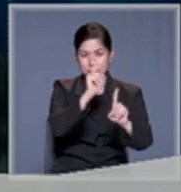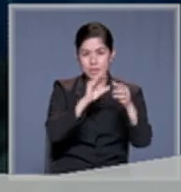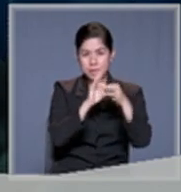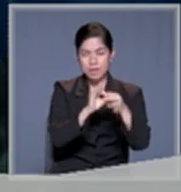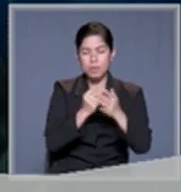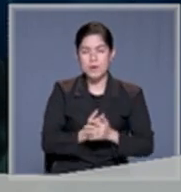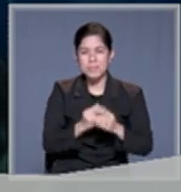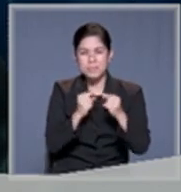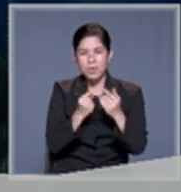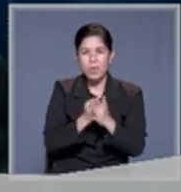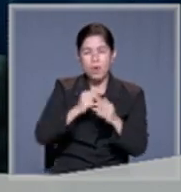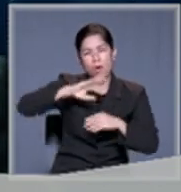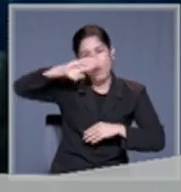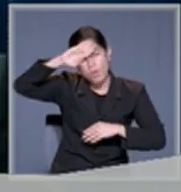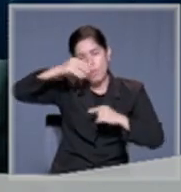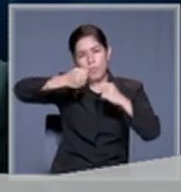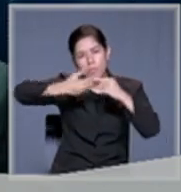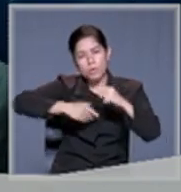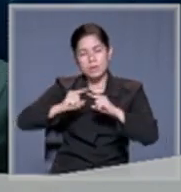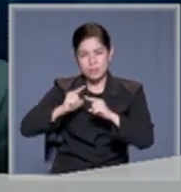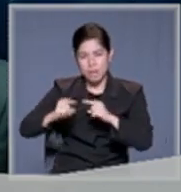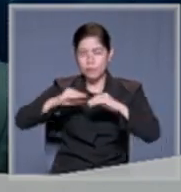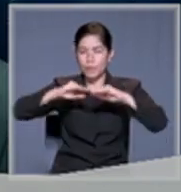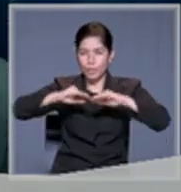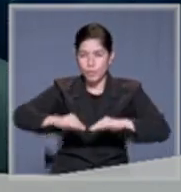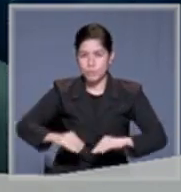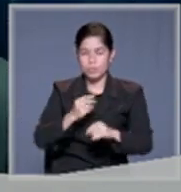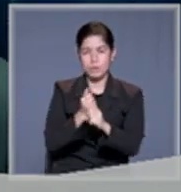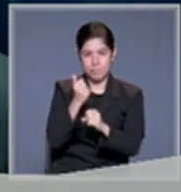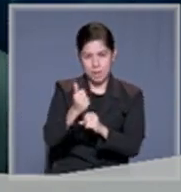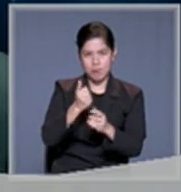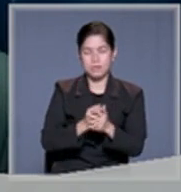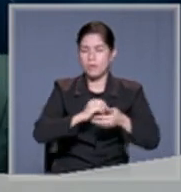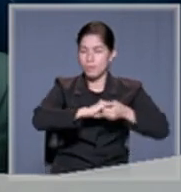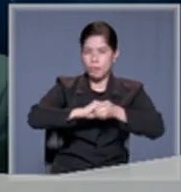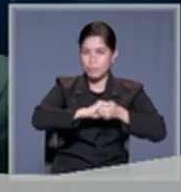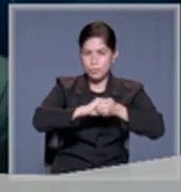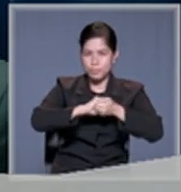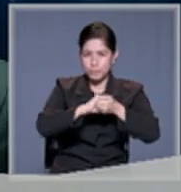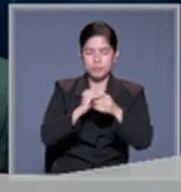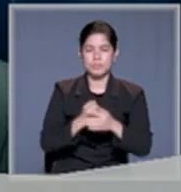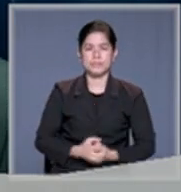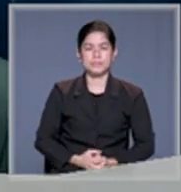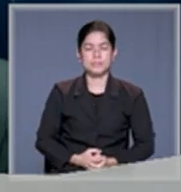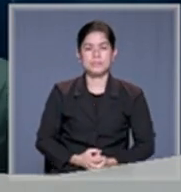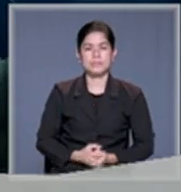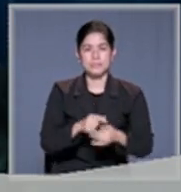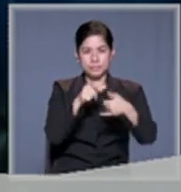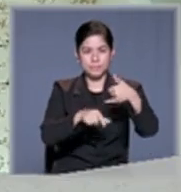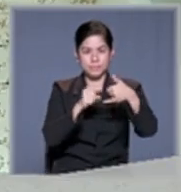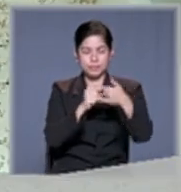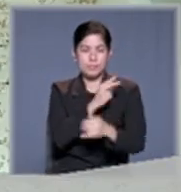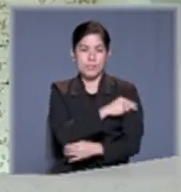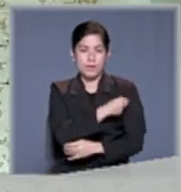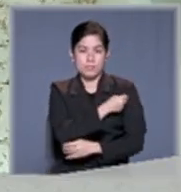สำคัญจากยุงลายที่ลดลงอย่างชัดเจนต่อไปนะครับซึ่งต้องการความร่วมมือต่อระยะยาวนะครับ นายแพทย์เจษดา